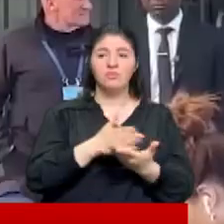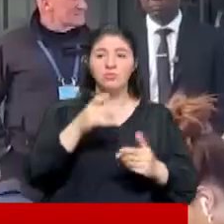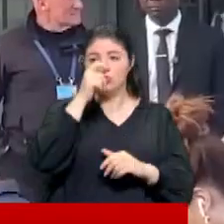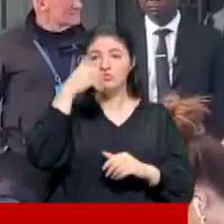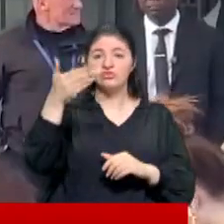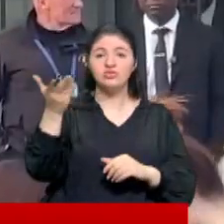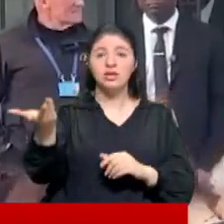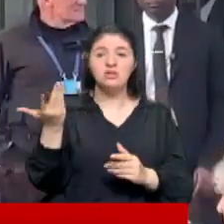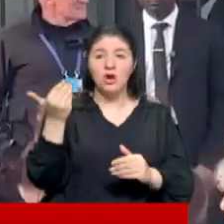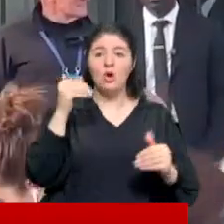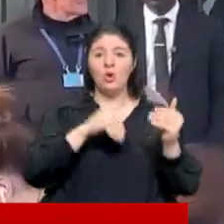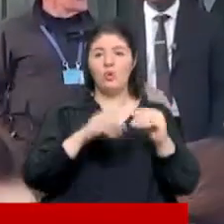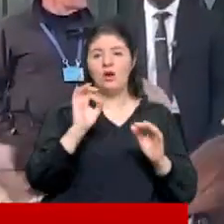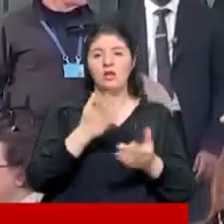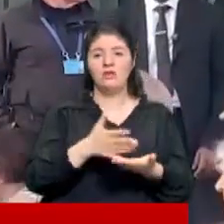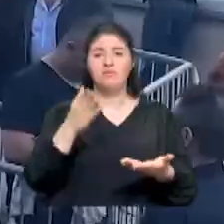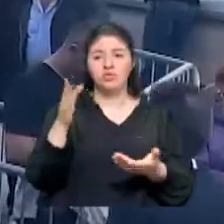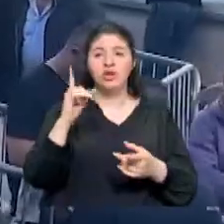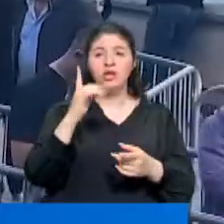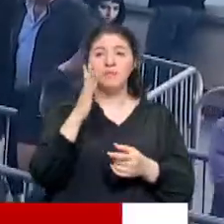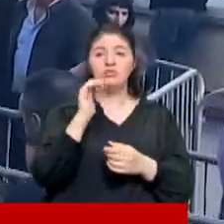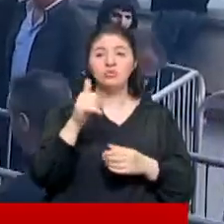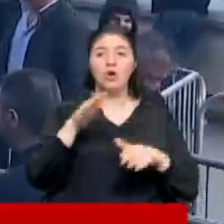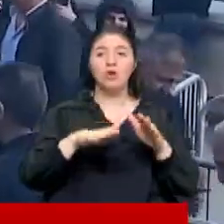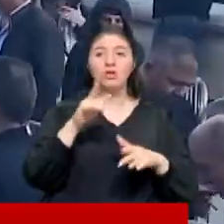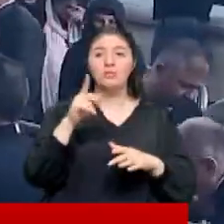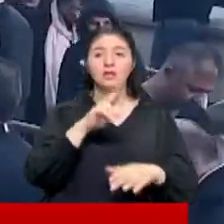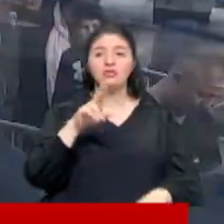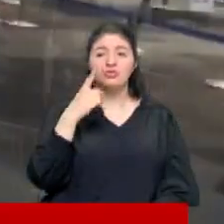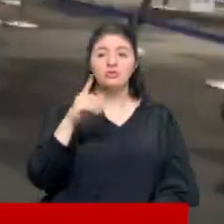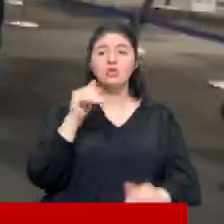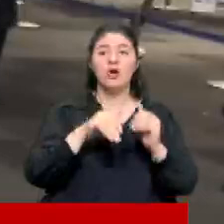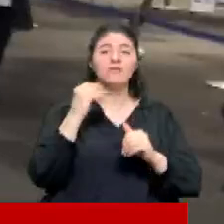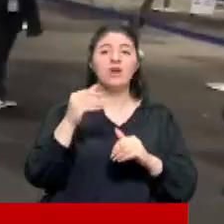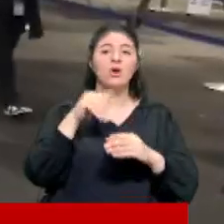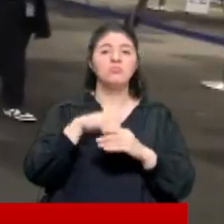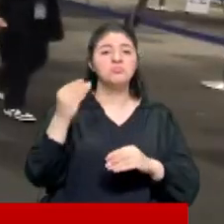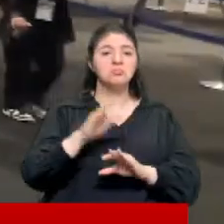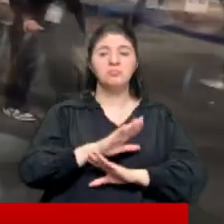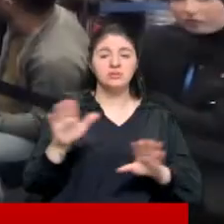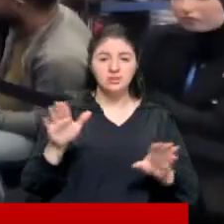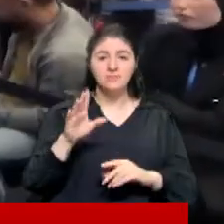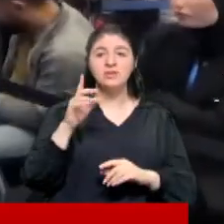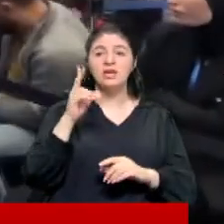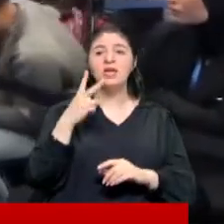Yurt dışındaysa oylama devam ediyor. İlk 5 günde yaklaşık 700 bin seçmen oy kullandı.